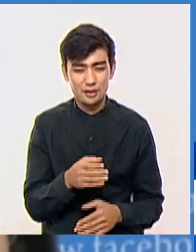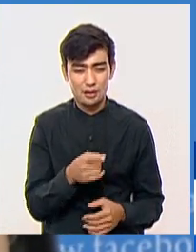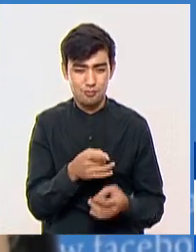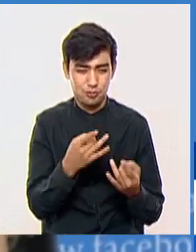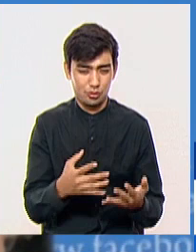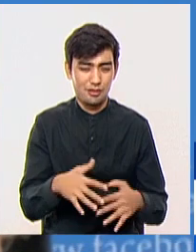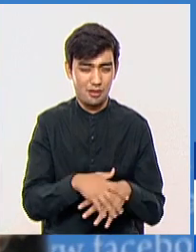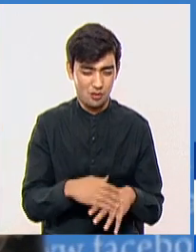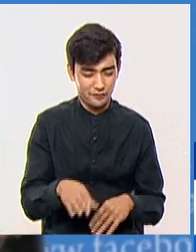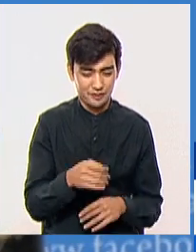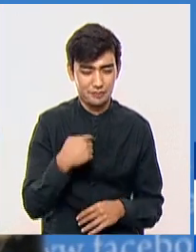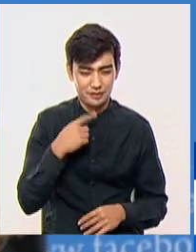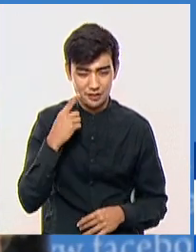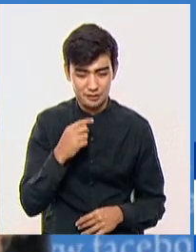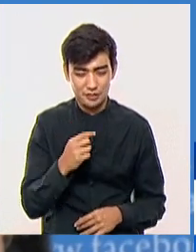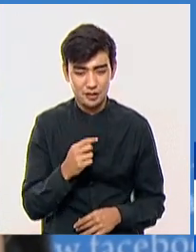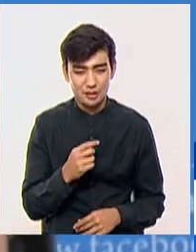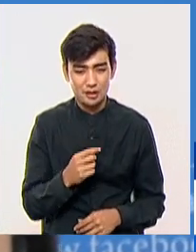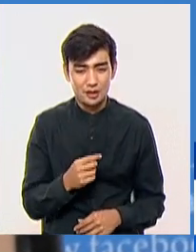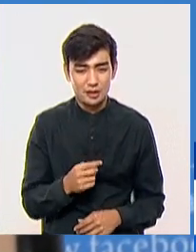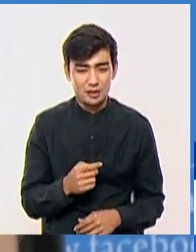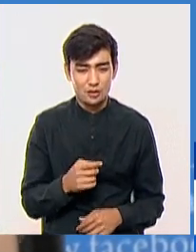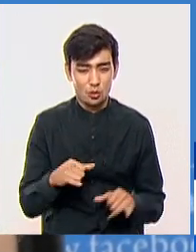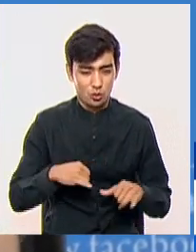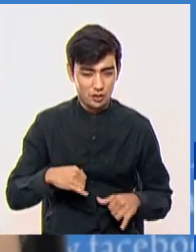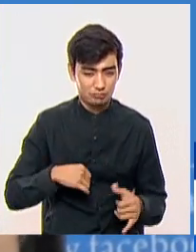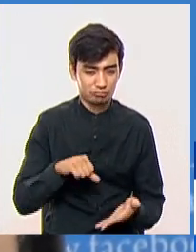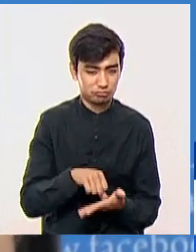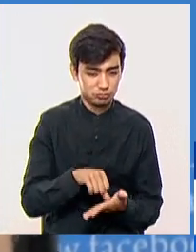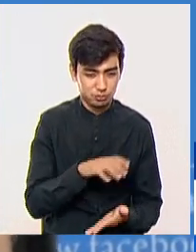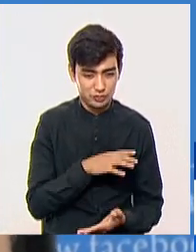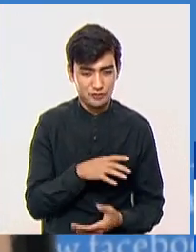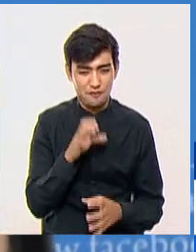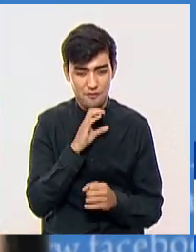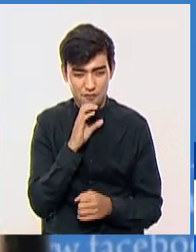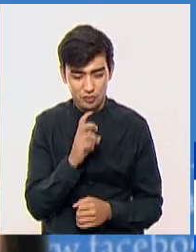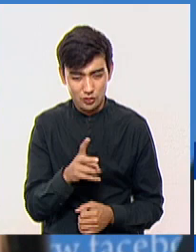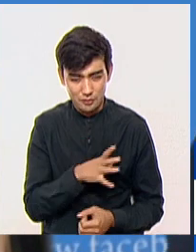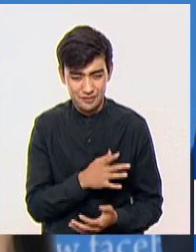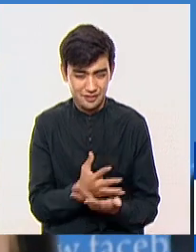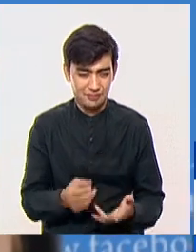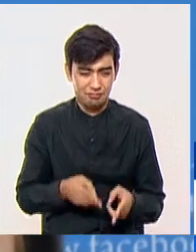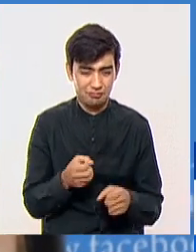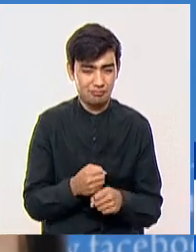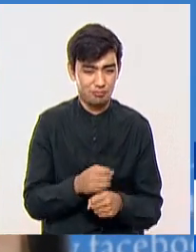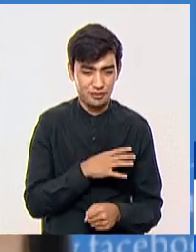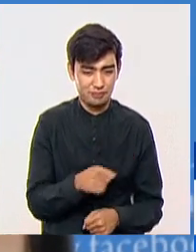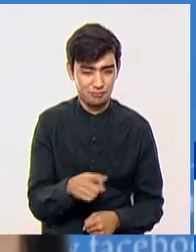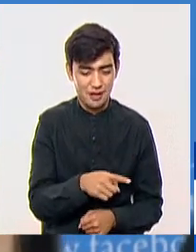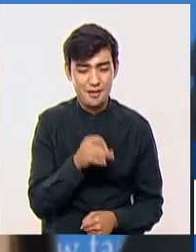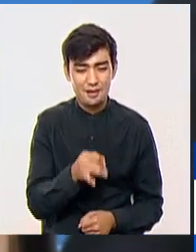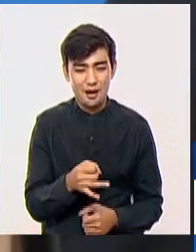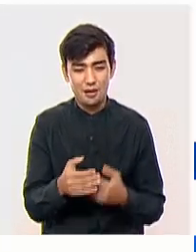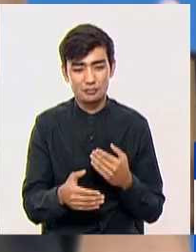қарапайым азаматтар, жаппай тәртіпсіздікке қатысқандар, ұрлық жасағандар, жаңа басқа қылмыс жасағандар. Азаптау